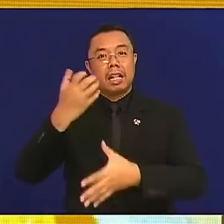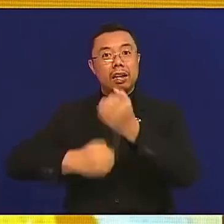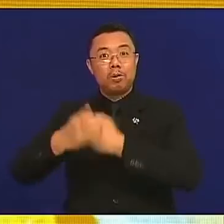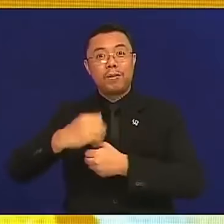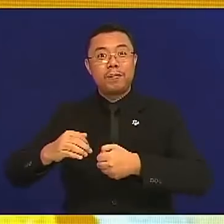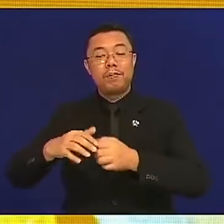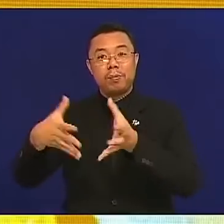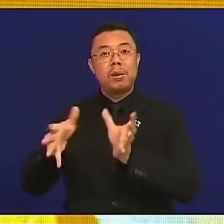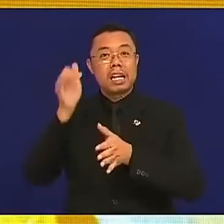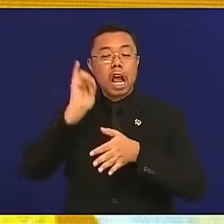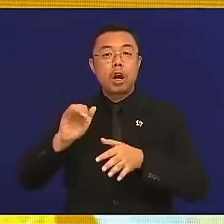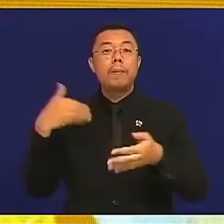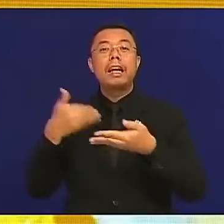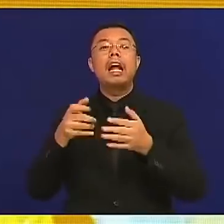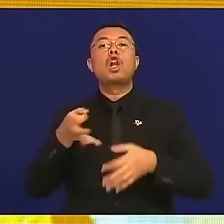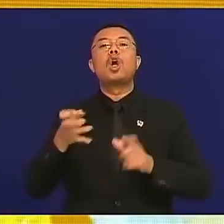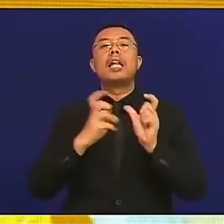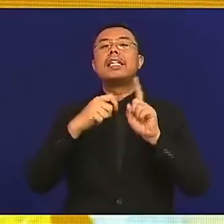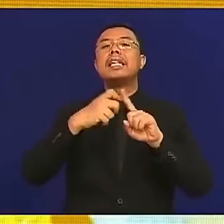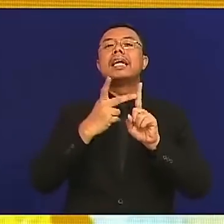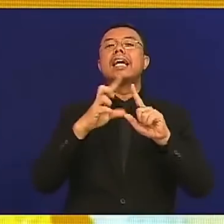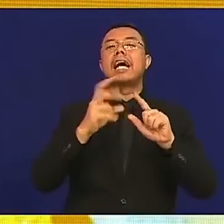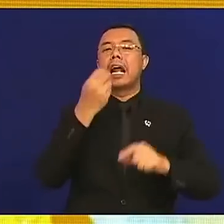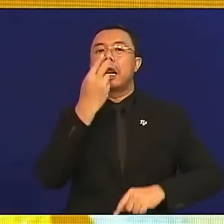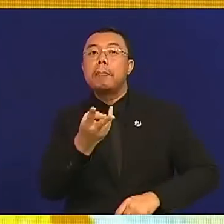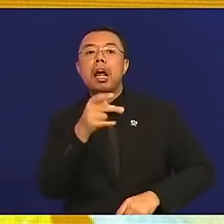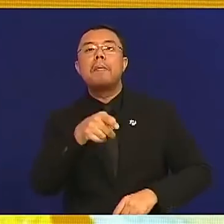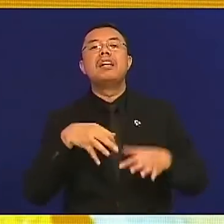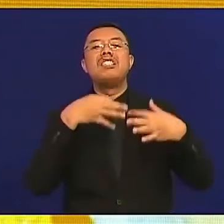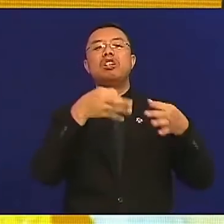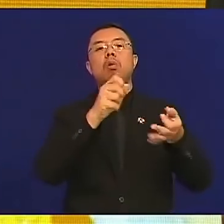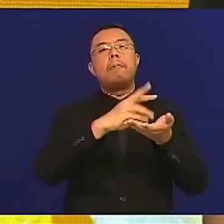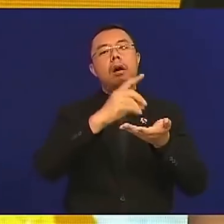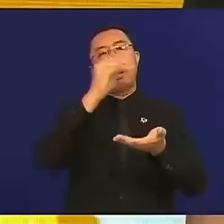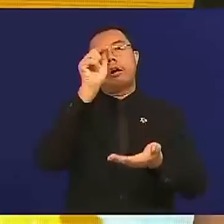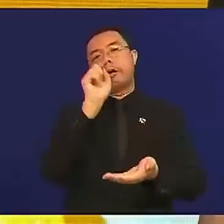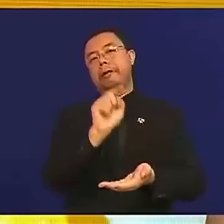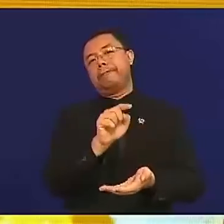Sikar. Karena ia menilai jiwa ini berharga.